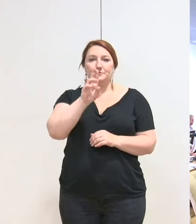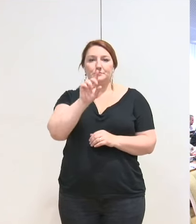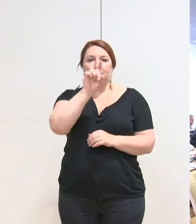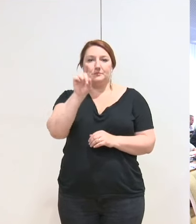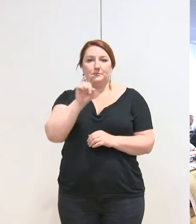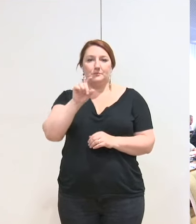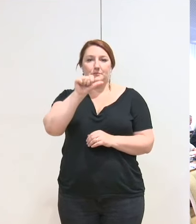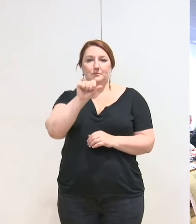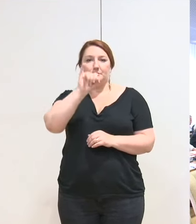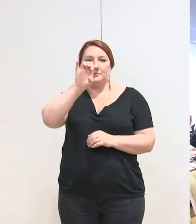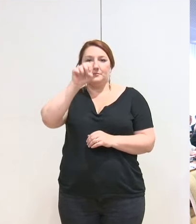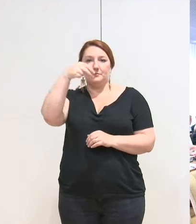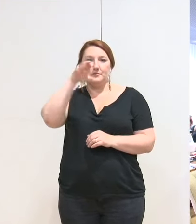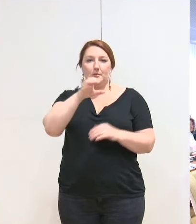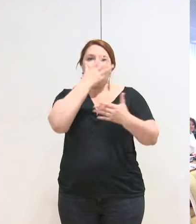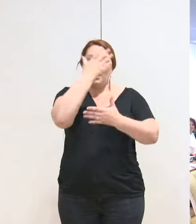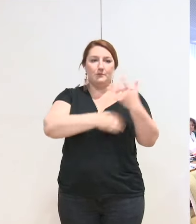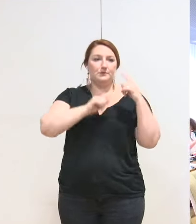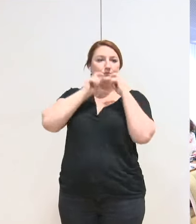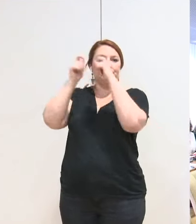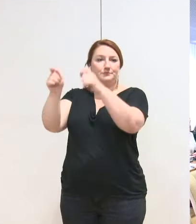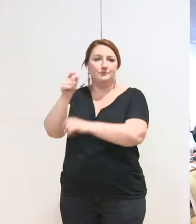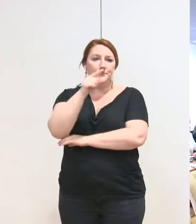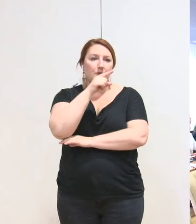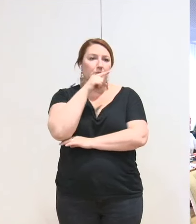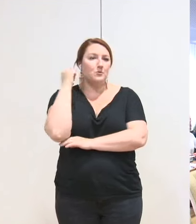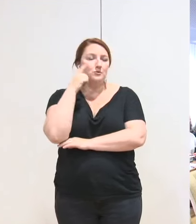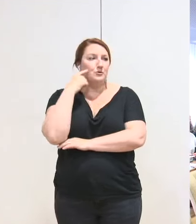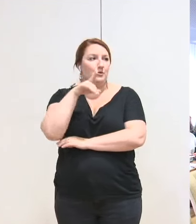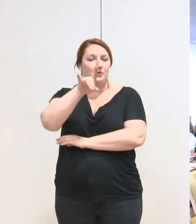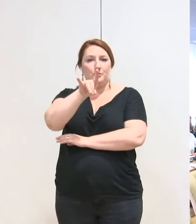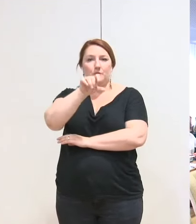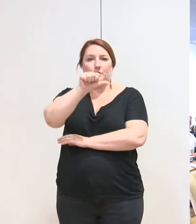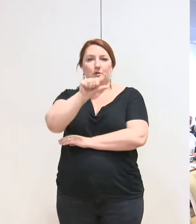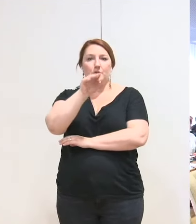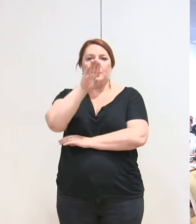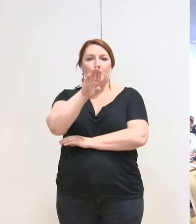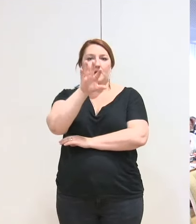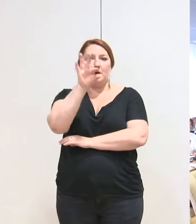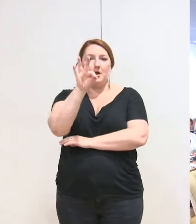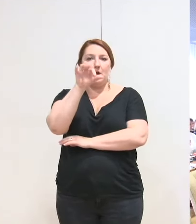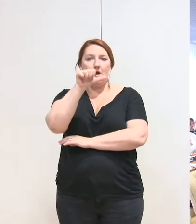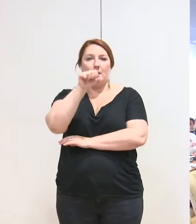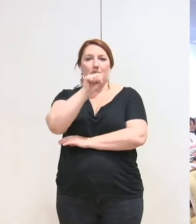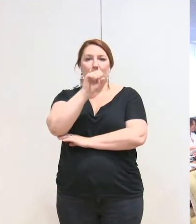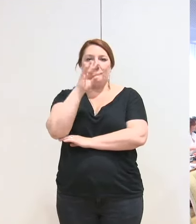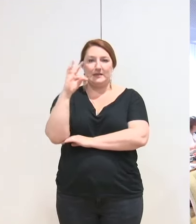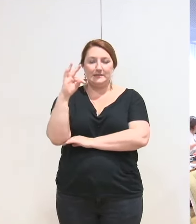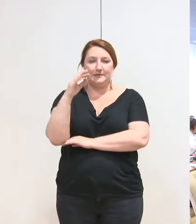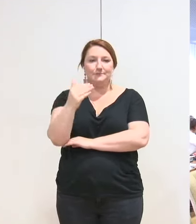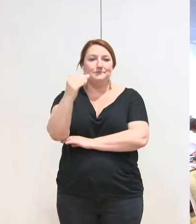présent ellisa Martin je suis présent